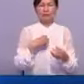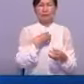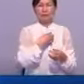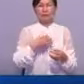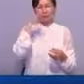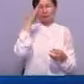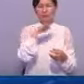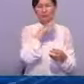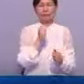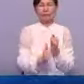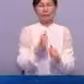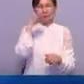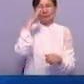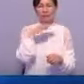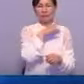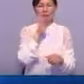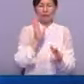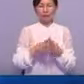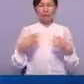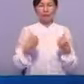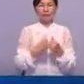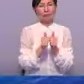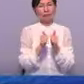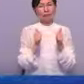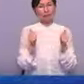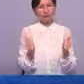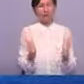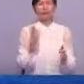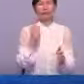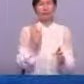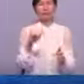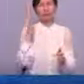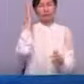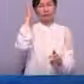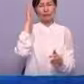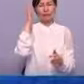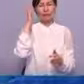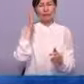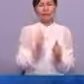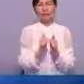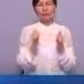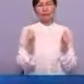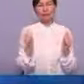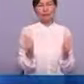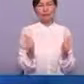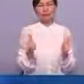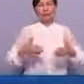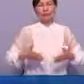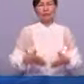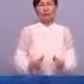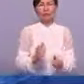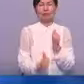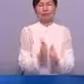Әрбір атана, әрбір отбасы егізім болса деп армандайды. Егіздер жаратқанның ерекше жаратылысы, егіз табу әрбір